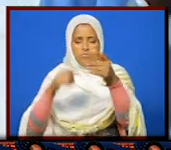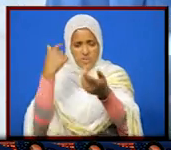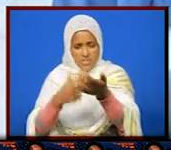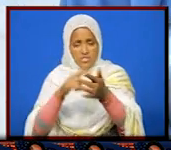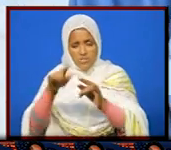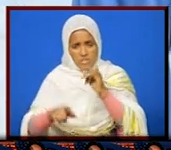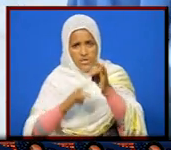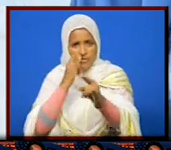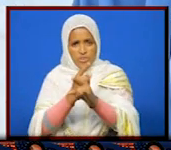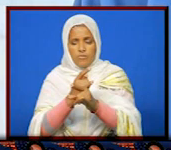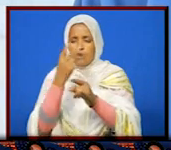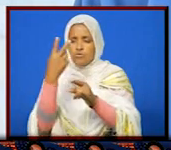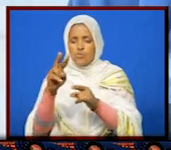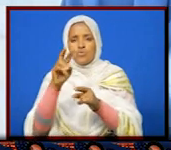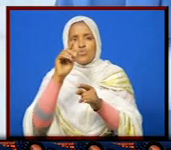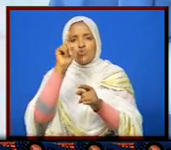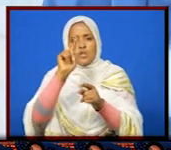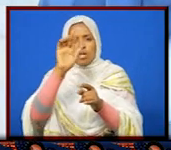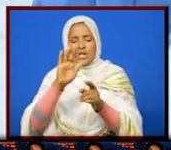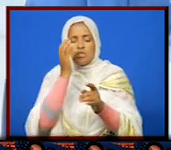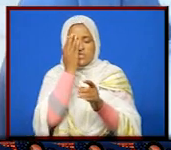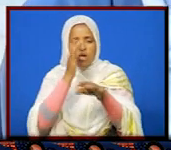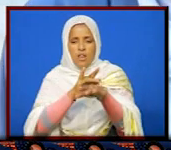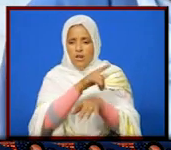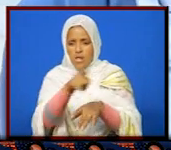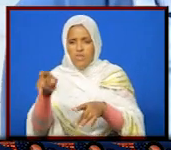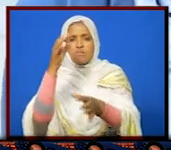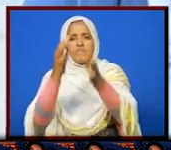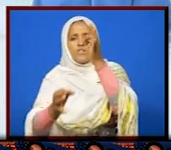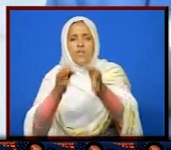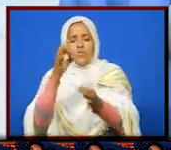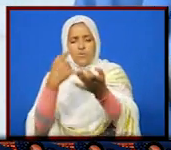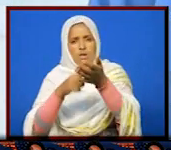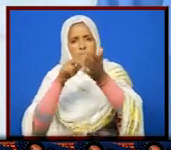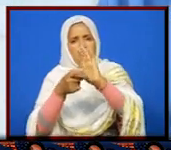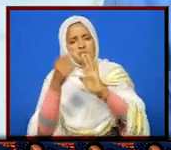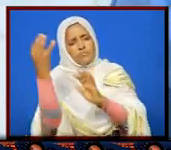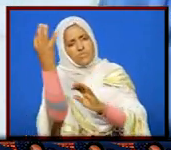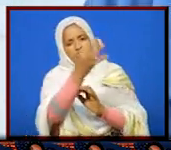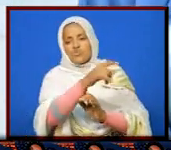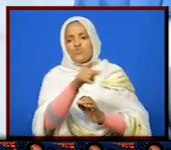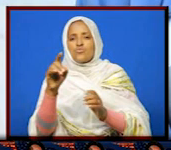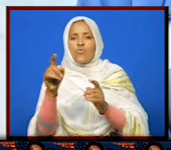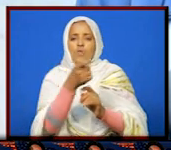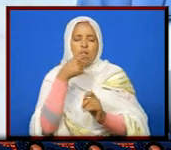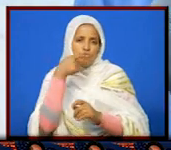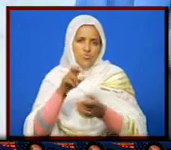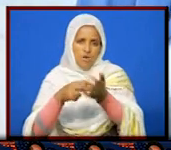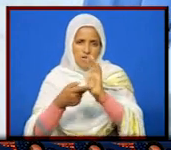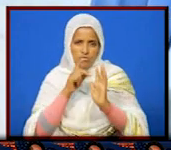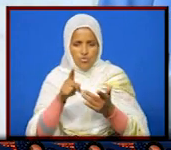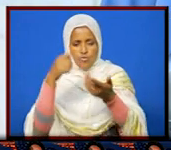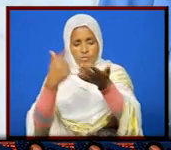በዚያ ጊዜ በምጽአት ጊዜ በዚች ዘመን በአስራ ሁለቱ ነገደ እስራኤል ላይ ትፈርዳላችሁ። ይህ ማለት ምንድን ነው? ምስክር ትሆኗቸዋላችሁ ነው።